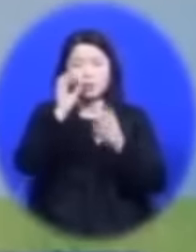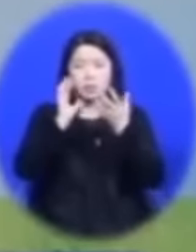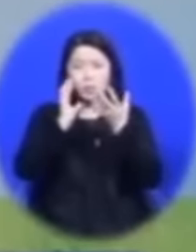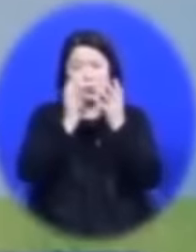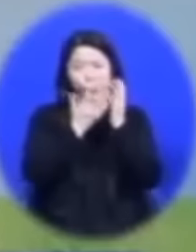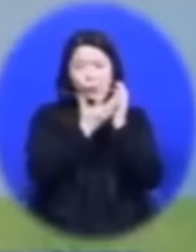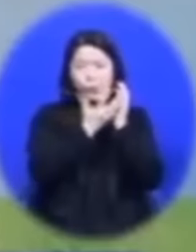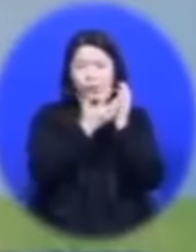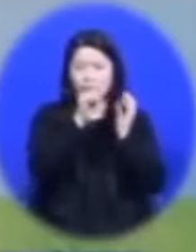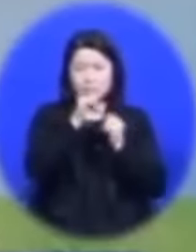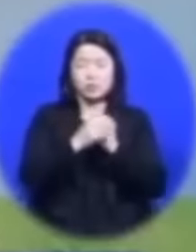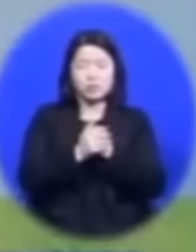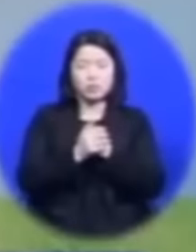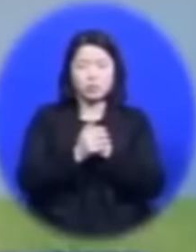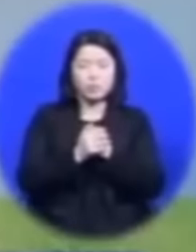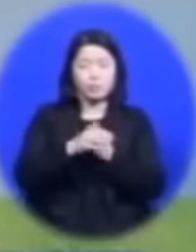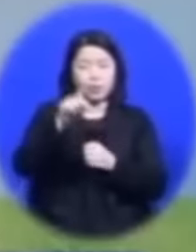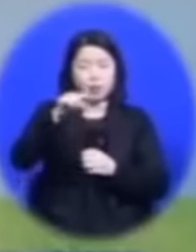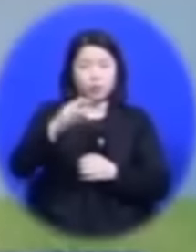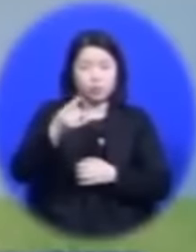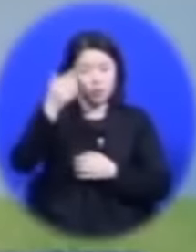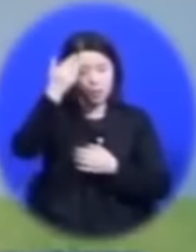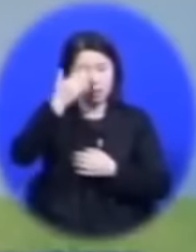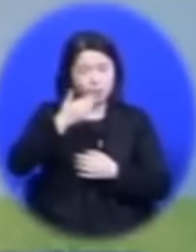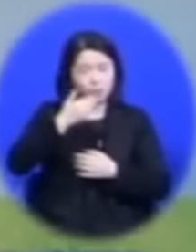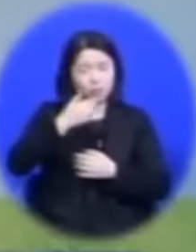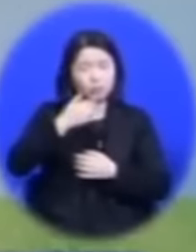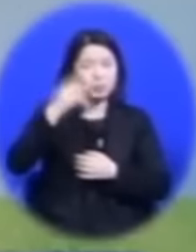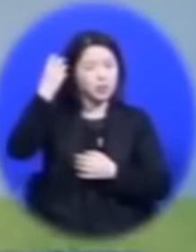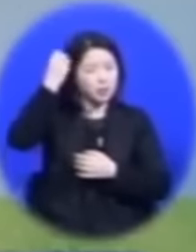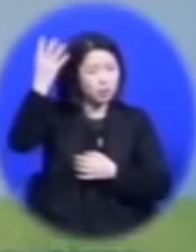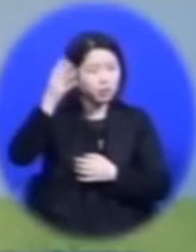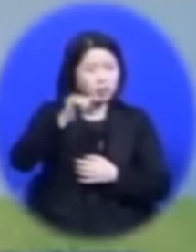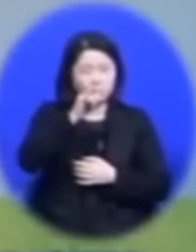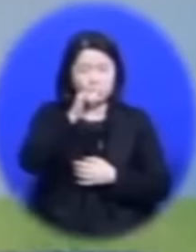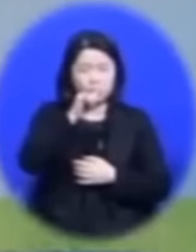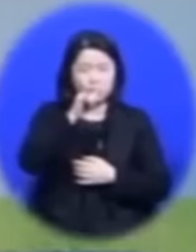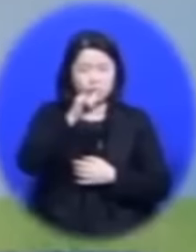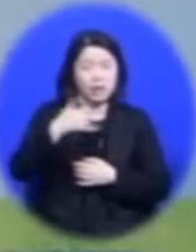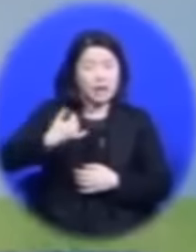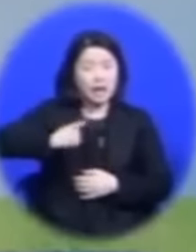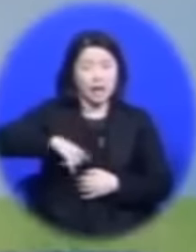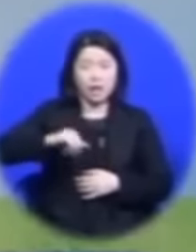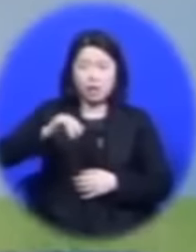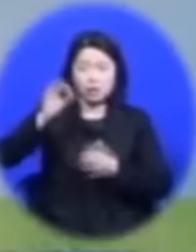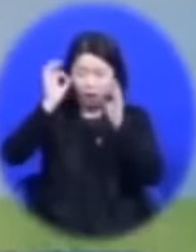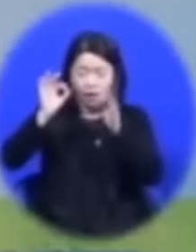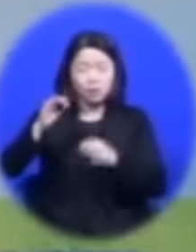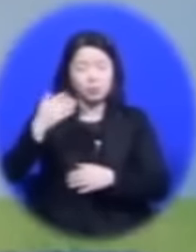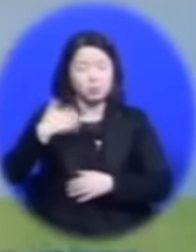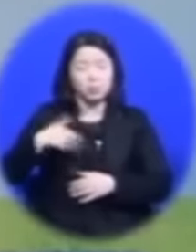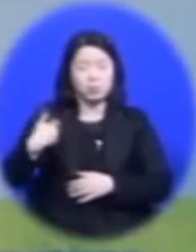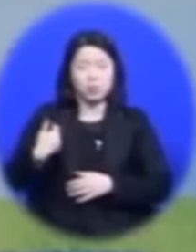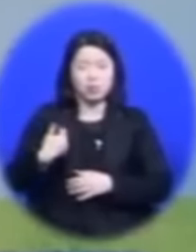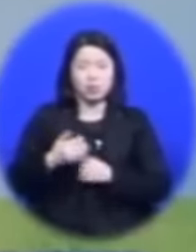돌아갔습니다. 뇌출혈 때문에 기억력 잃어버렸습니다. 자식도 못 알아봤어요.